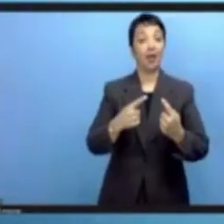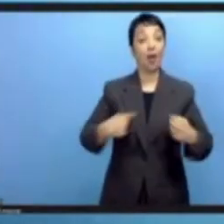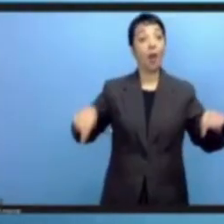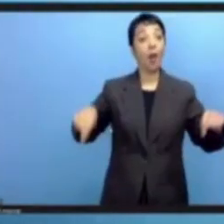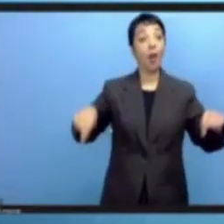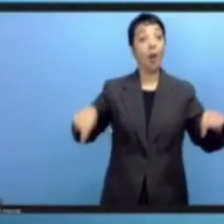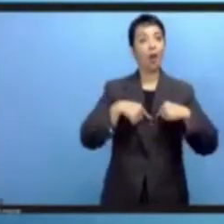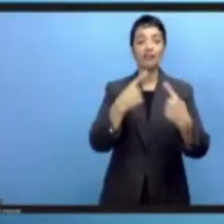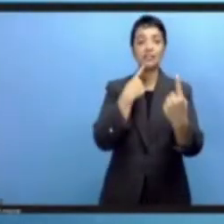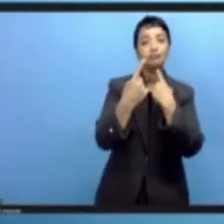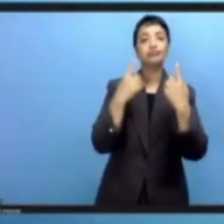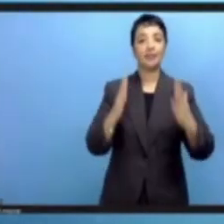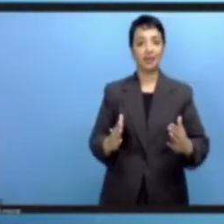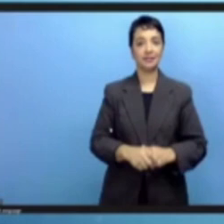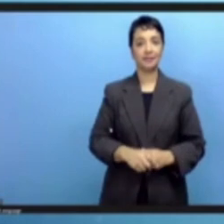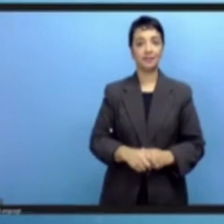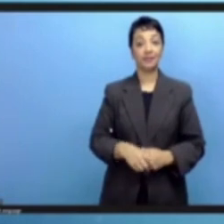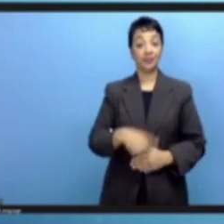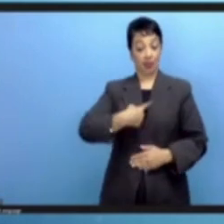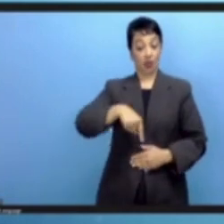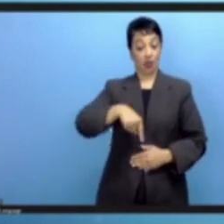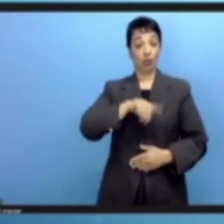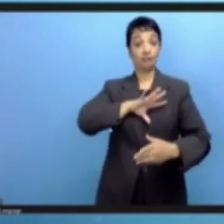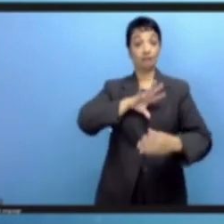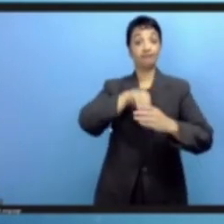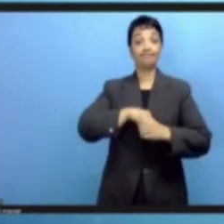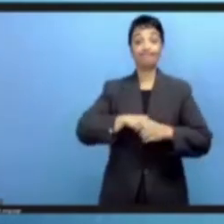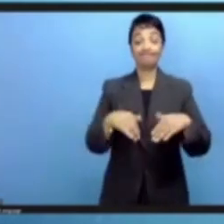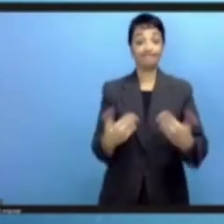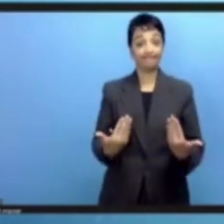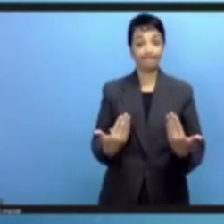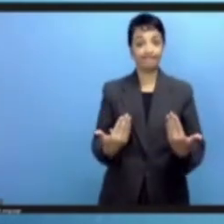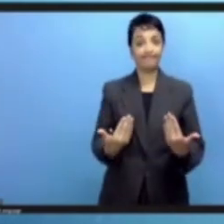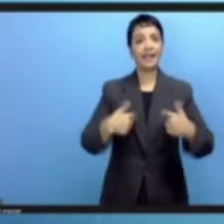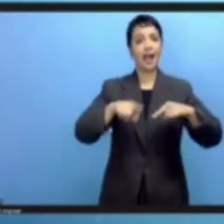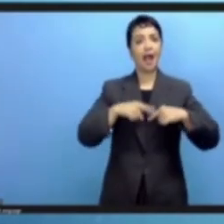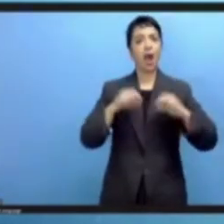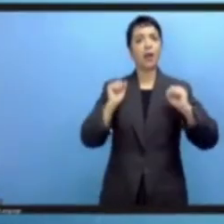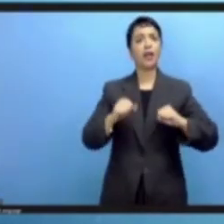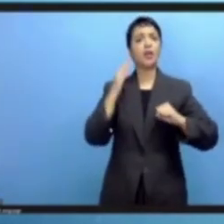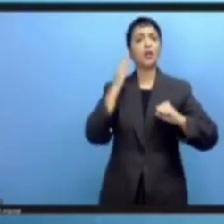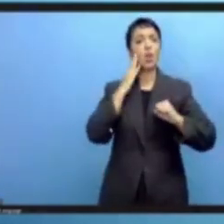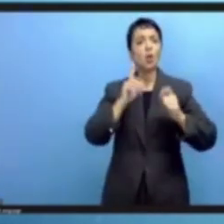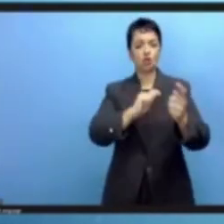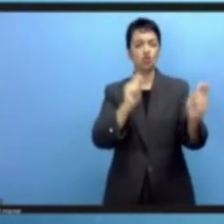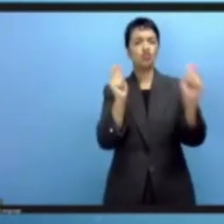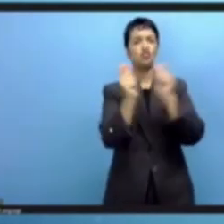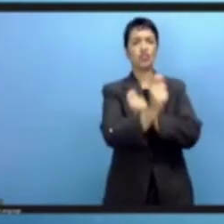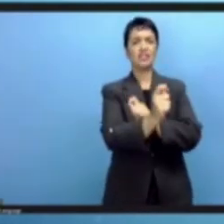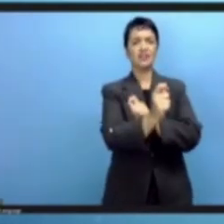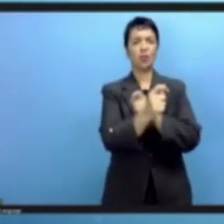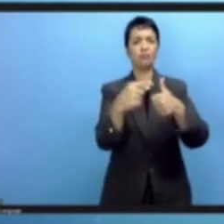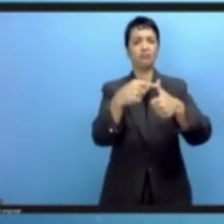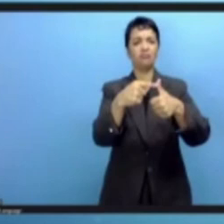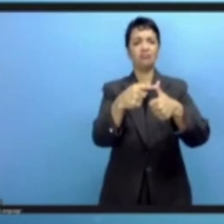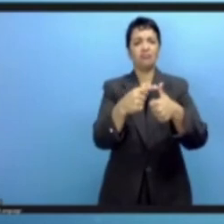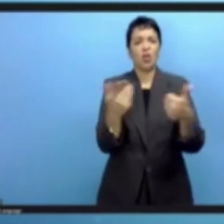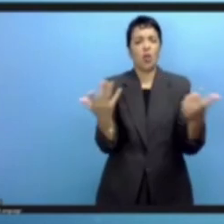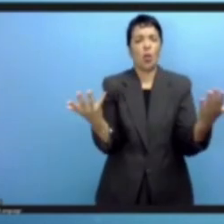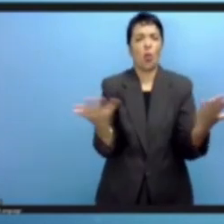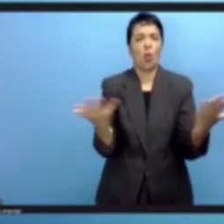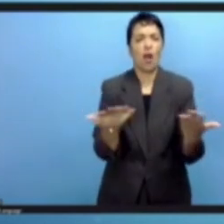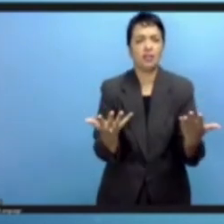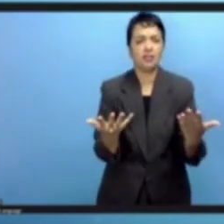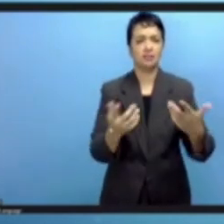qui devraient trouver réponse auprès de nous tous. Pourquoi une transformation? Qu'est-ce qu'on transforme? Et comment est-ce qu'on réussit